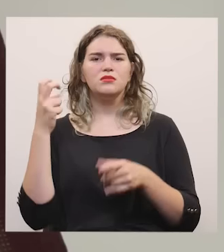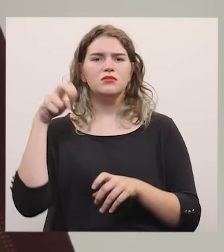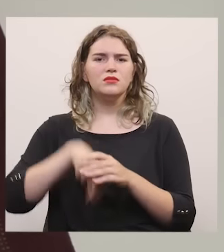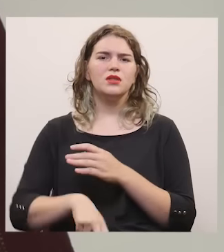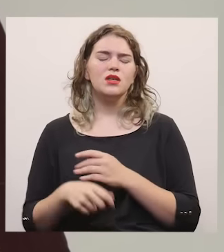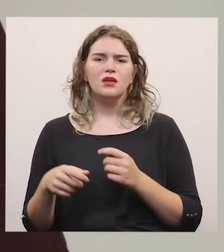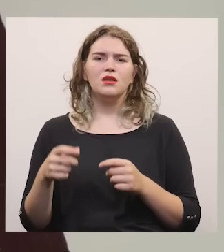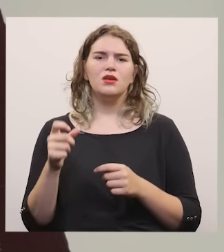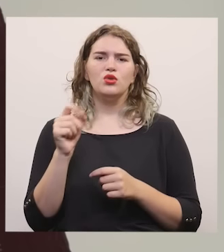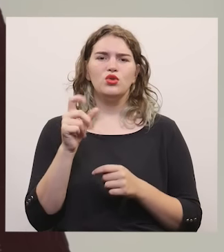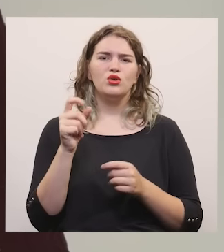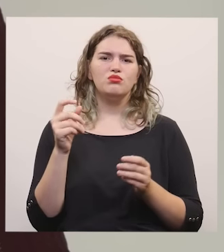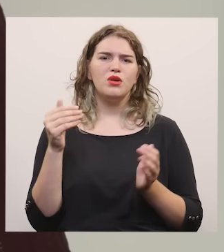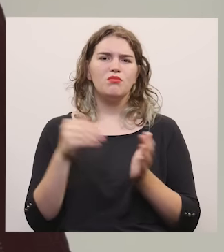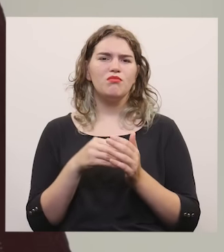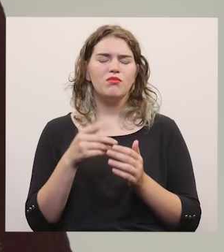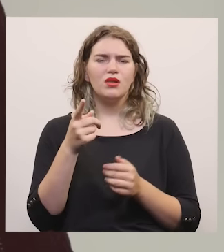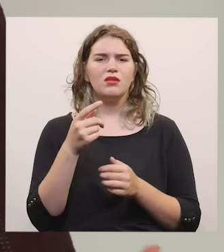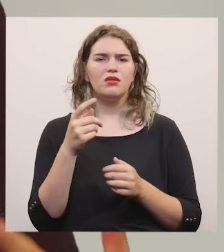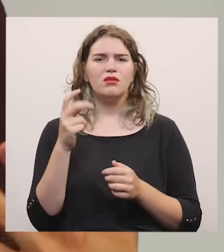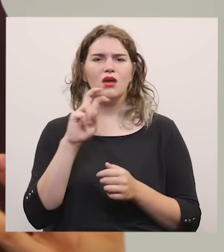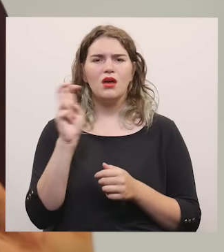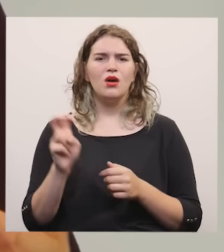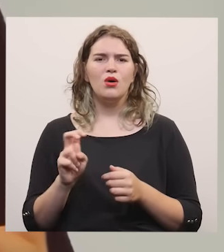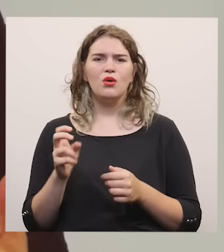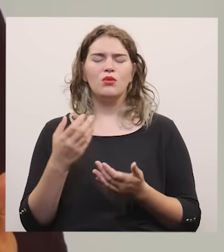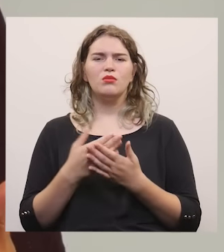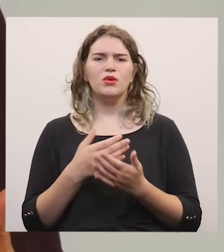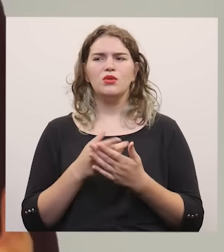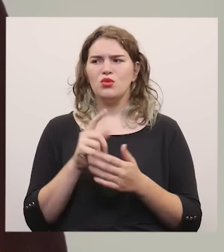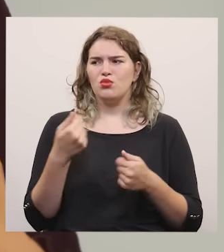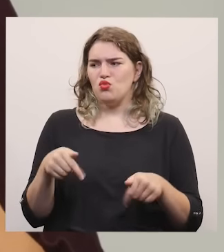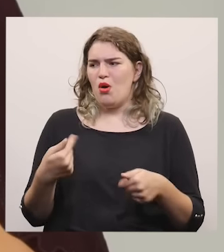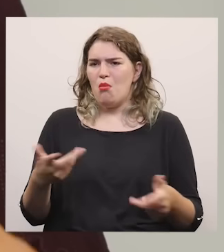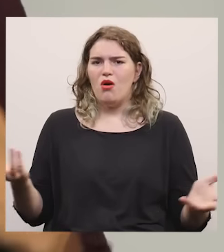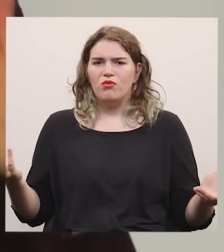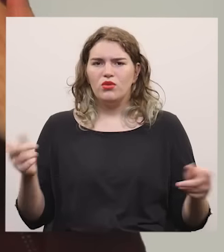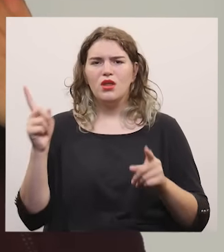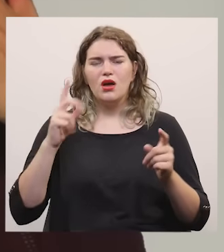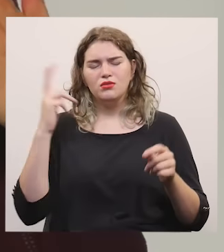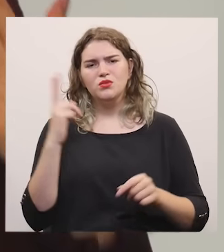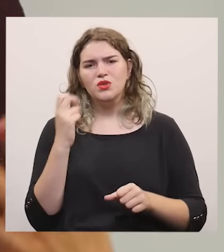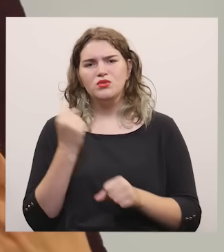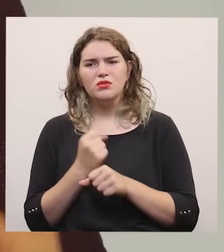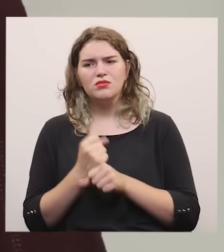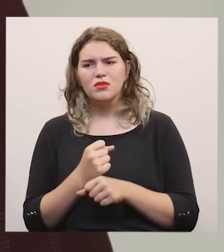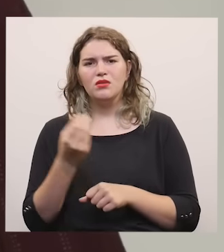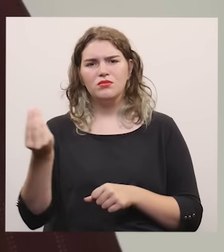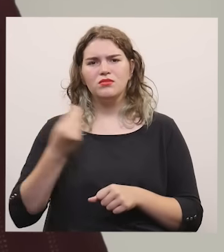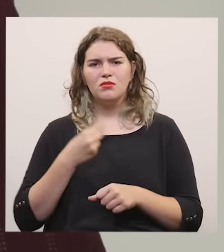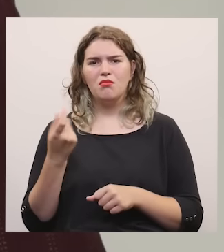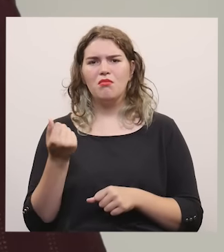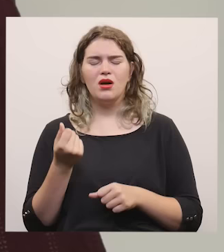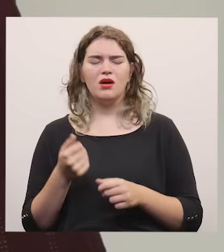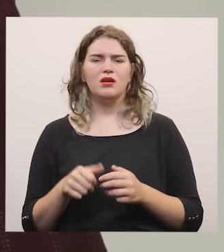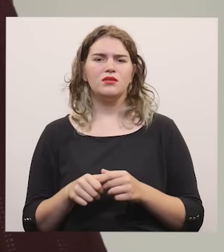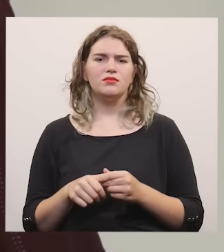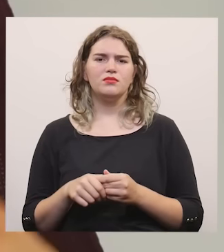strângem undeva la 12.000 de euro să-i plătim operația. Deci nu e că am avut sau așa mai departe. Și Dumnezeu ne-a dat acești